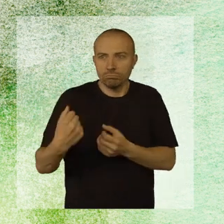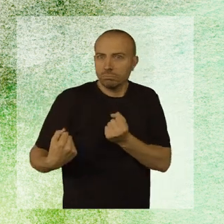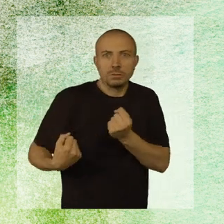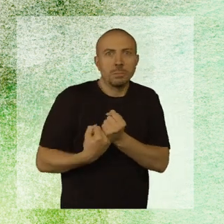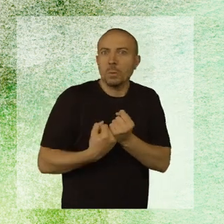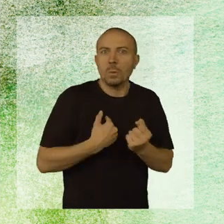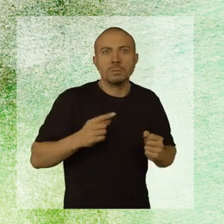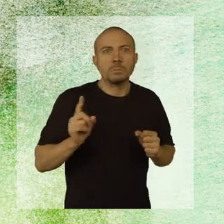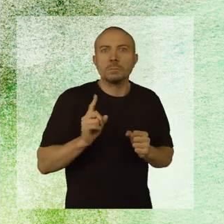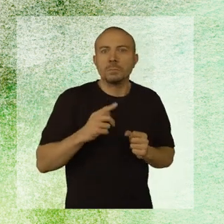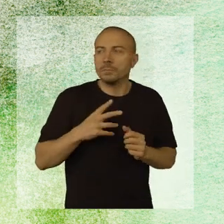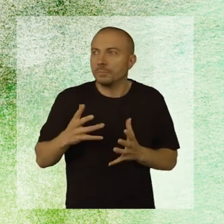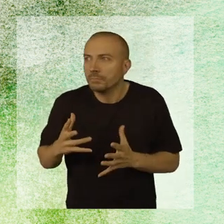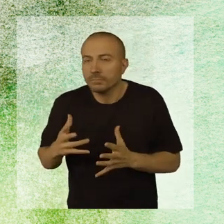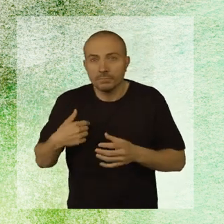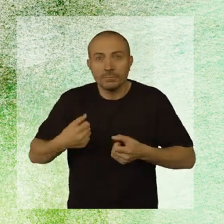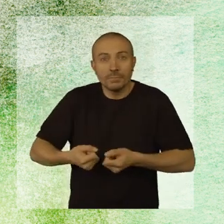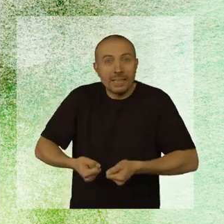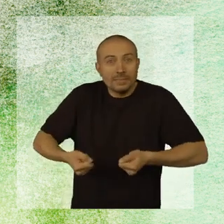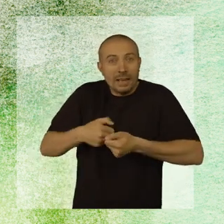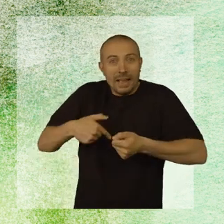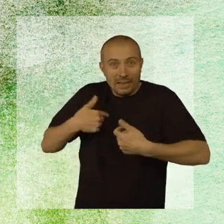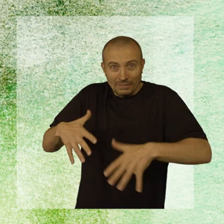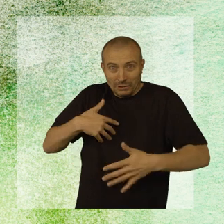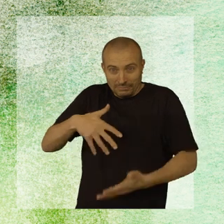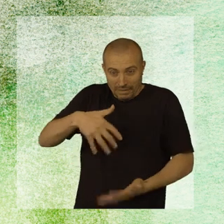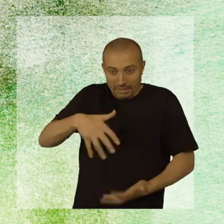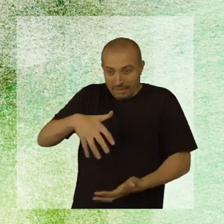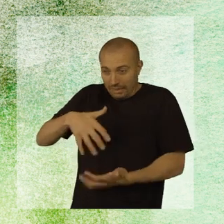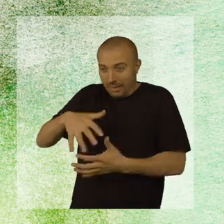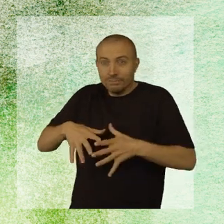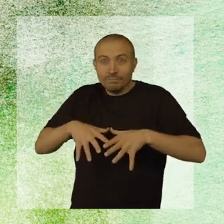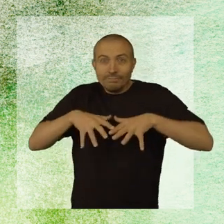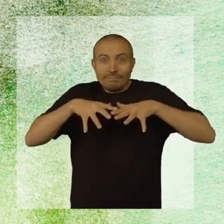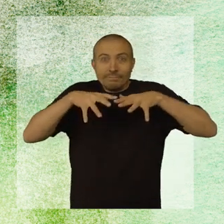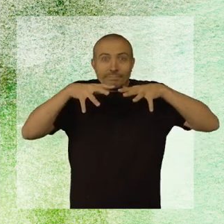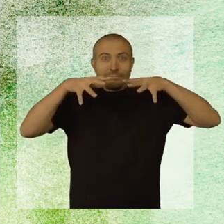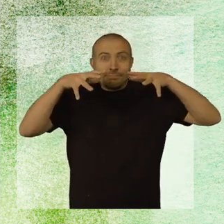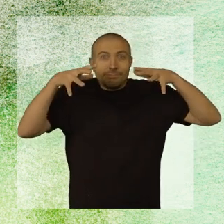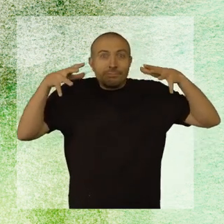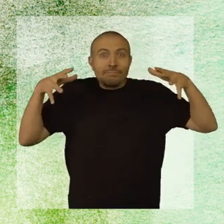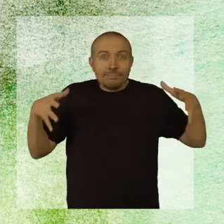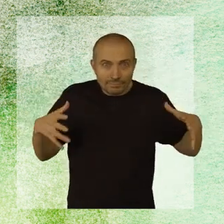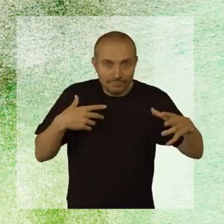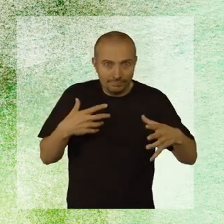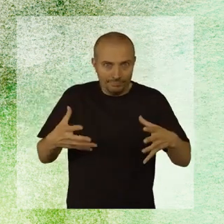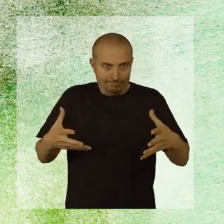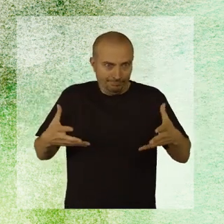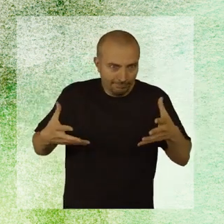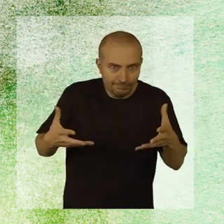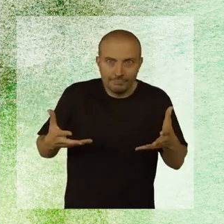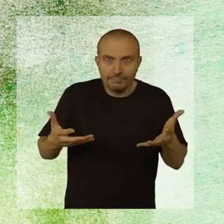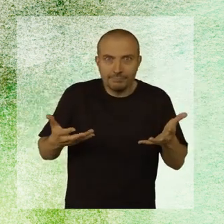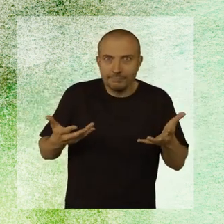de la mairie, parce que quand on fait la collecte des sachets plastiques, on ne sait